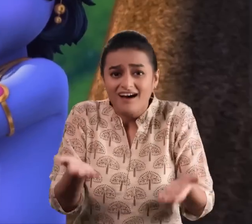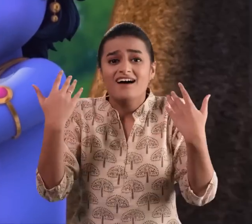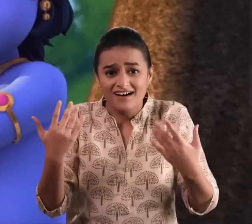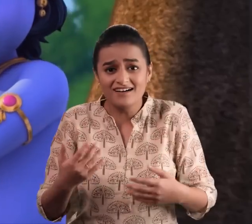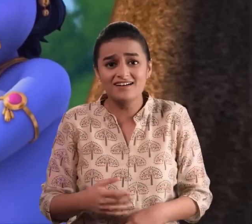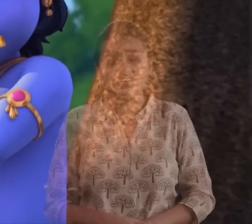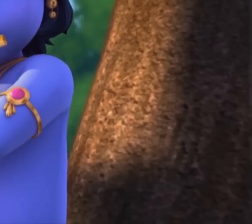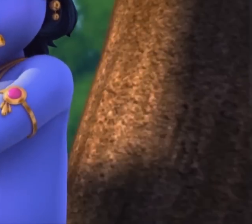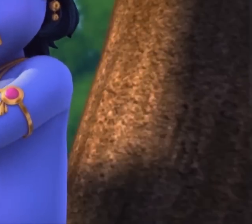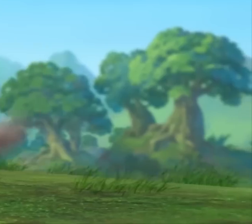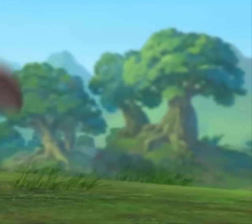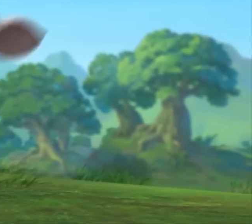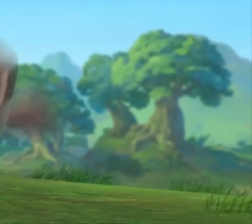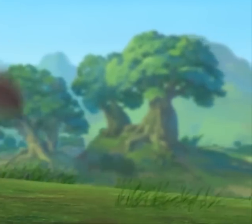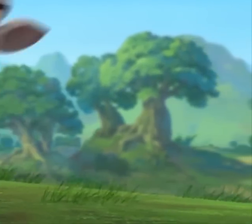तेज।